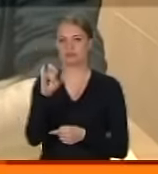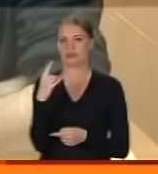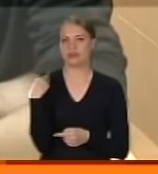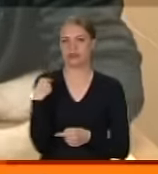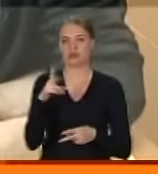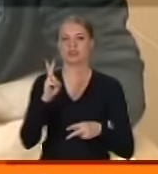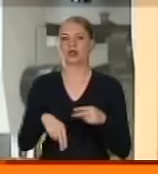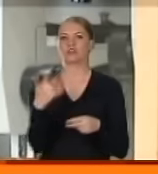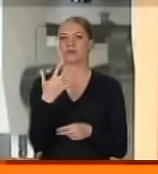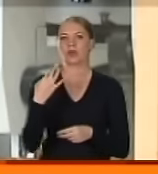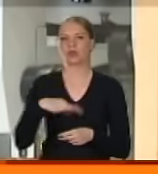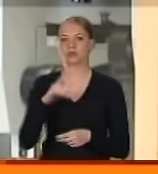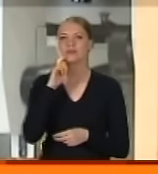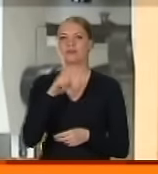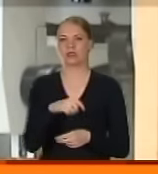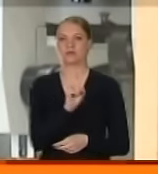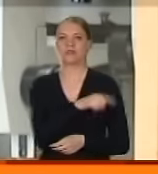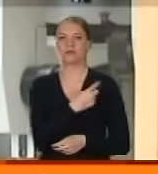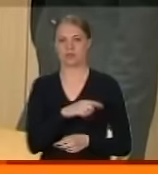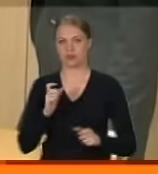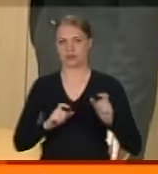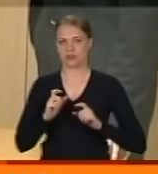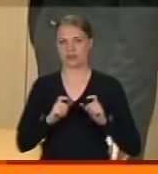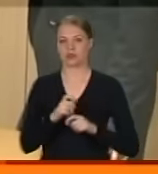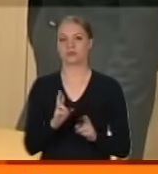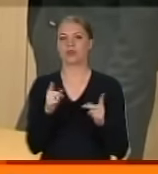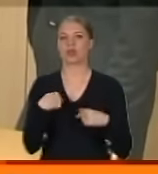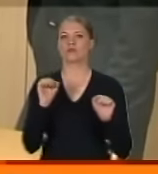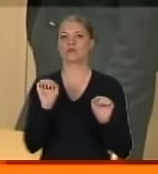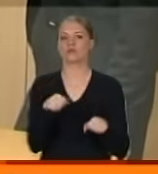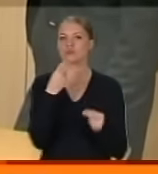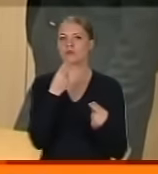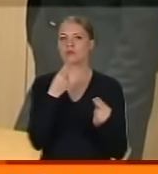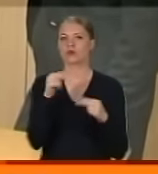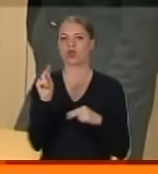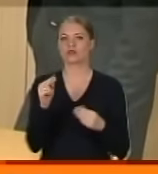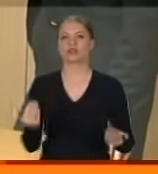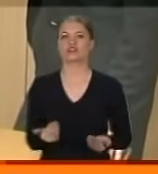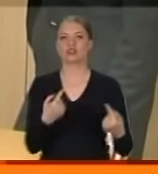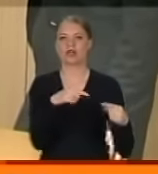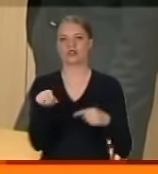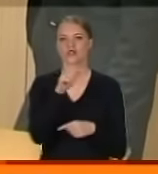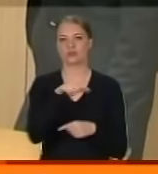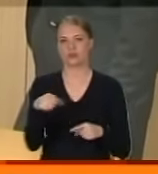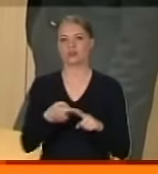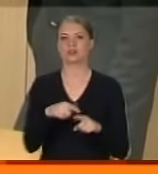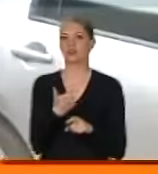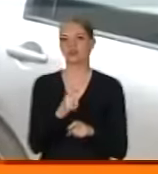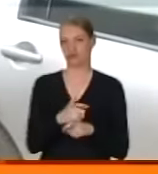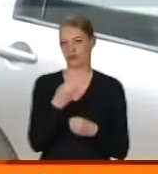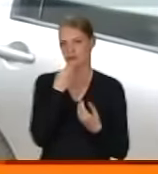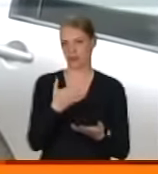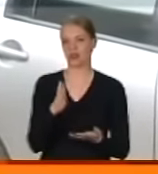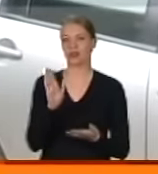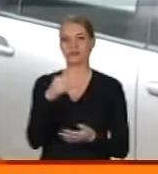Львівщини закінчує 5-й курс Вінницького медуніверситету. Як ми можемо покращувати життя інших людей, це дуже гарно.